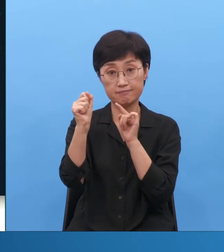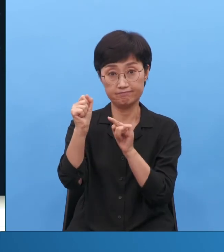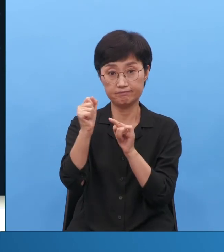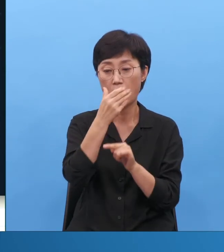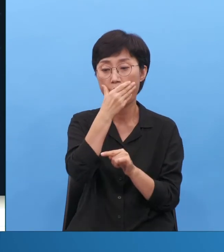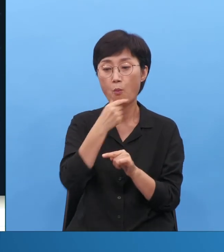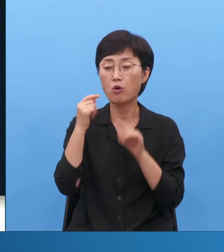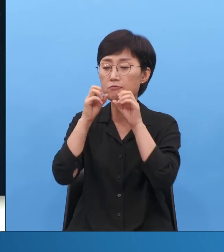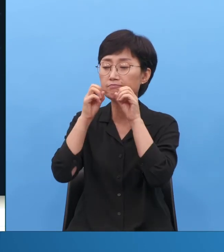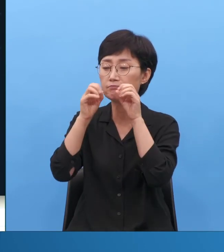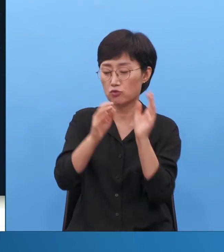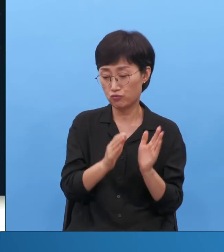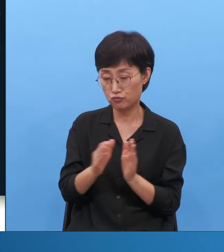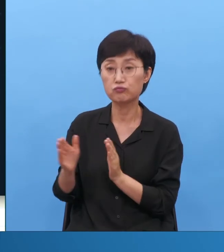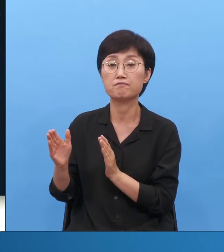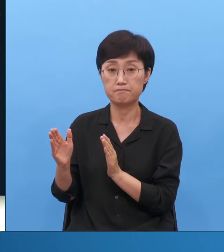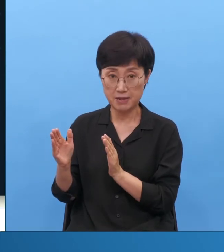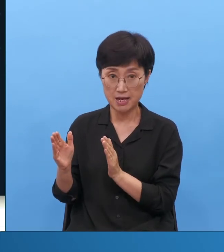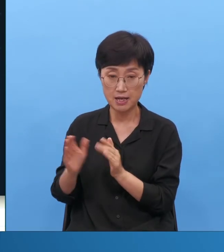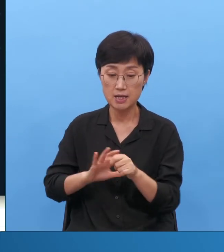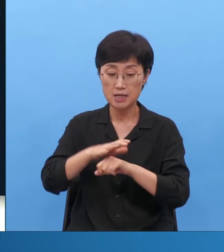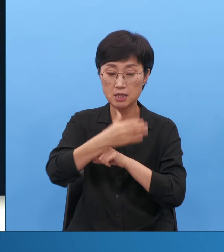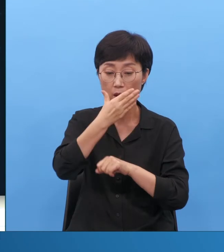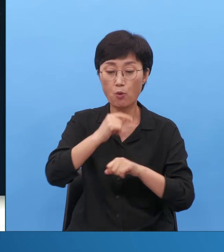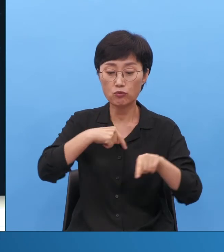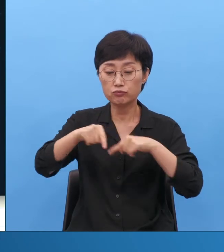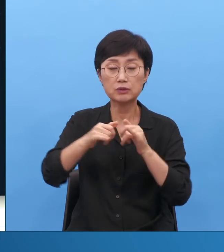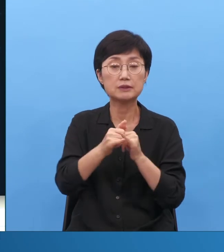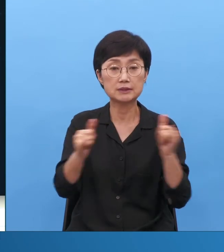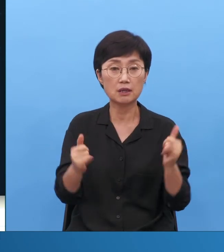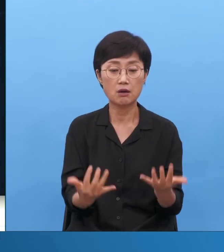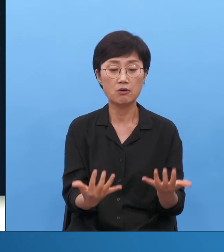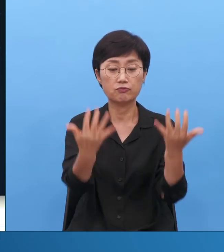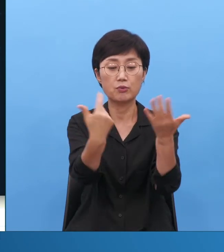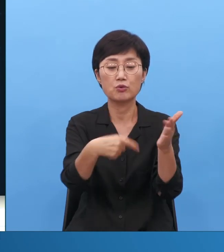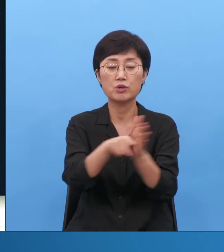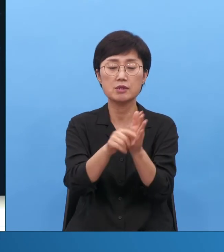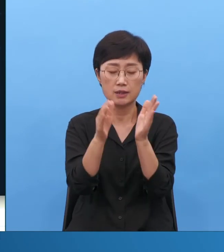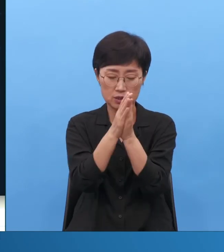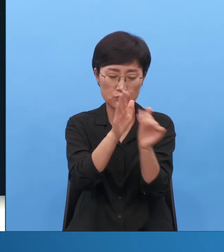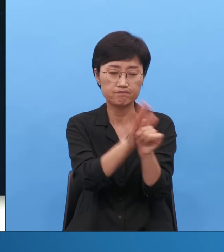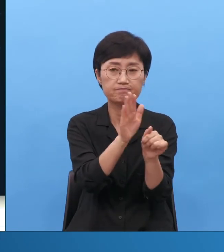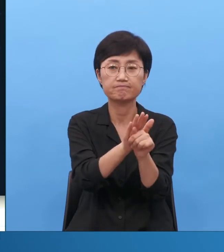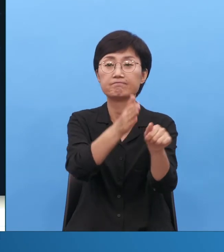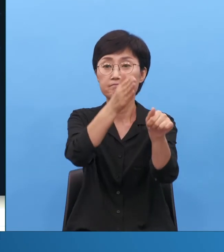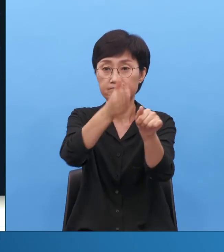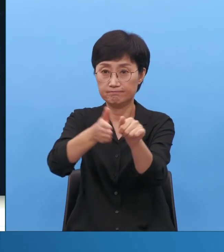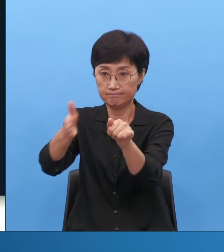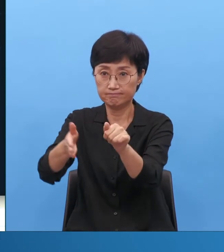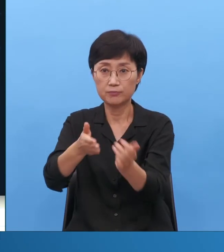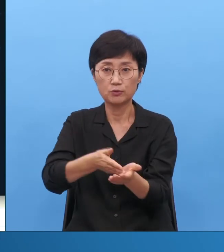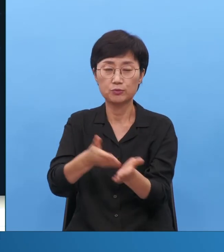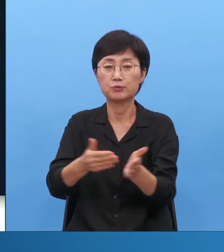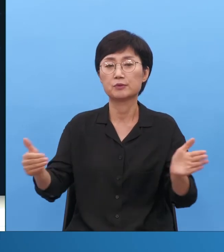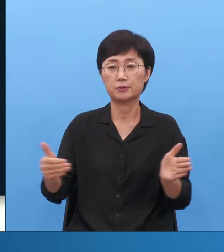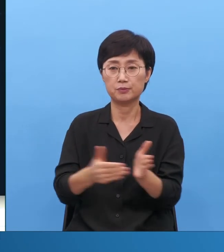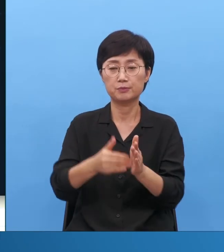전도 신학을 정립한 세계복음화의 지도자들이 일어나도록 함께 기도해 주시기 바랍니다. 뉴스를